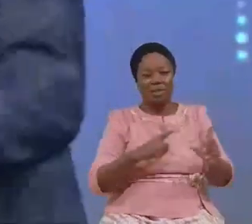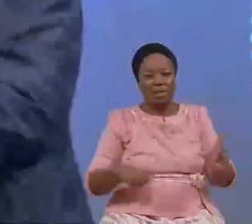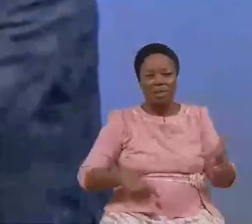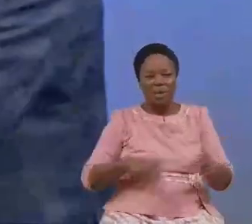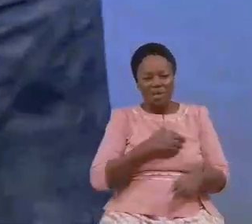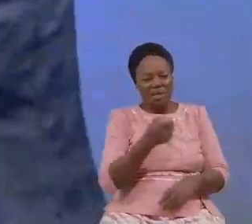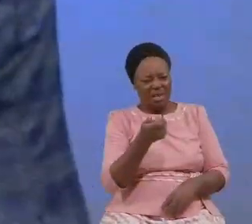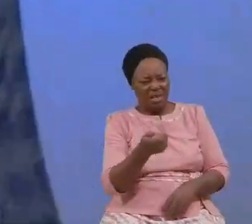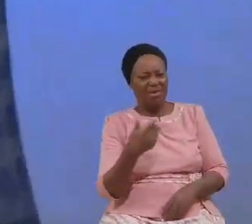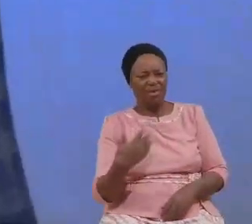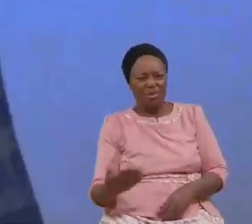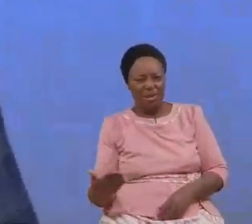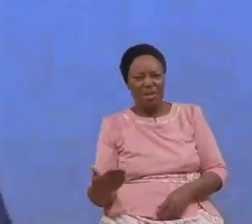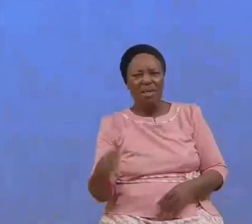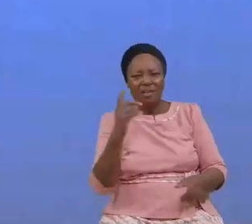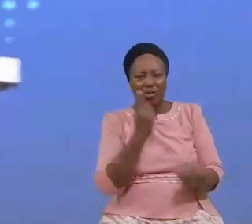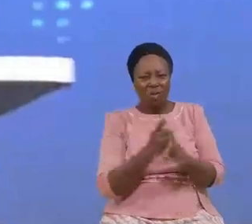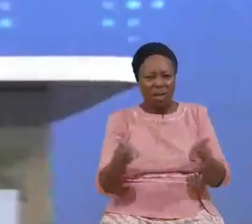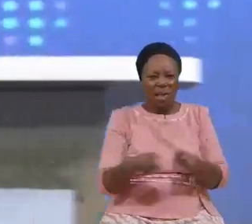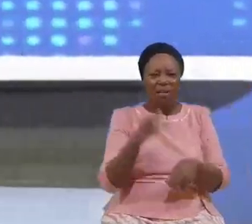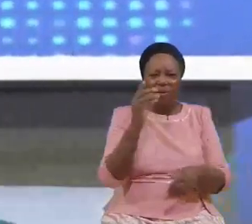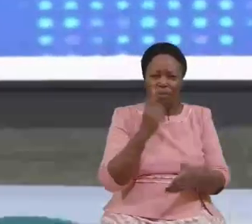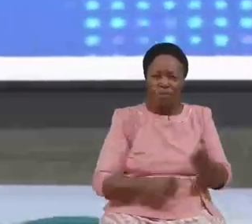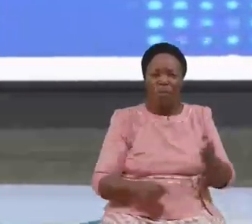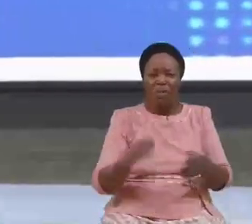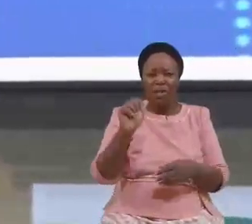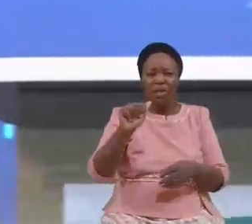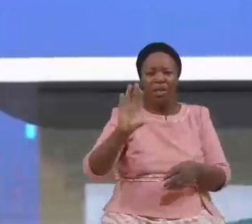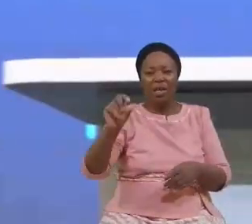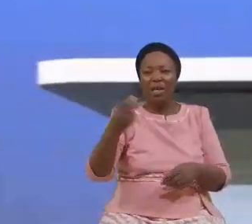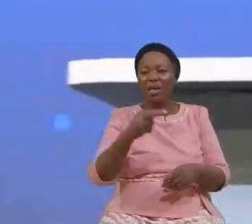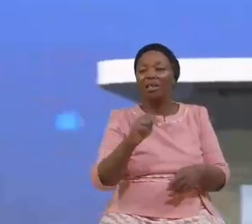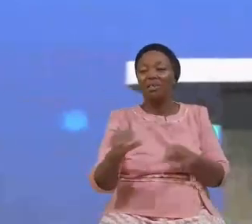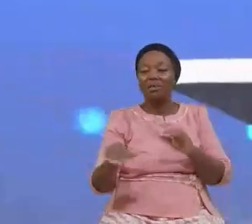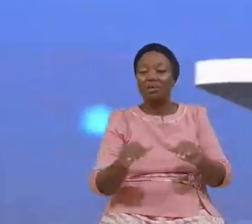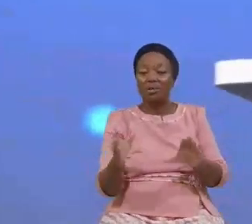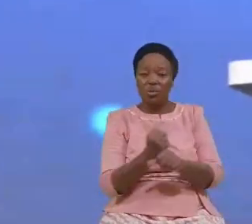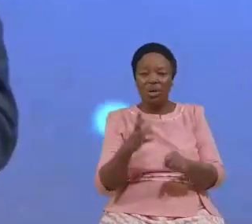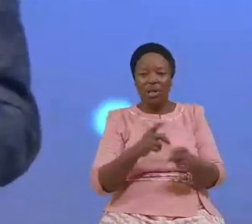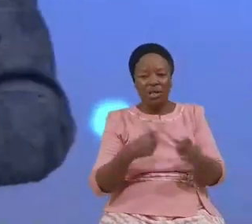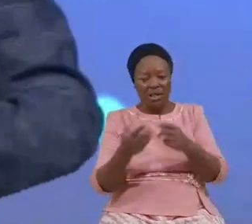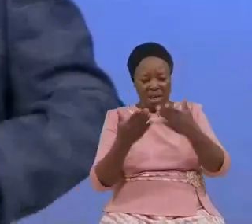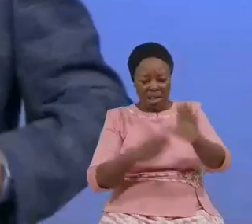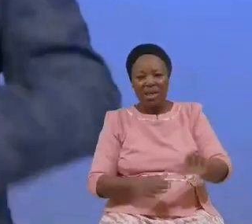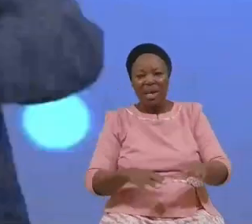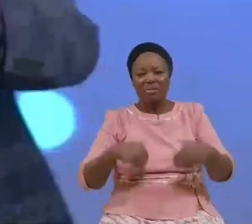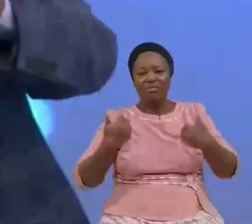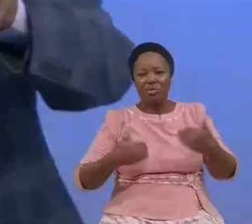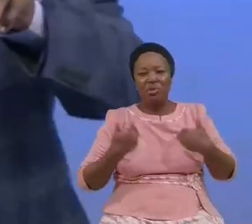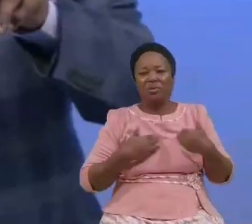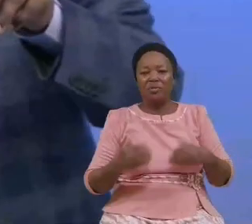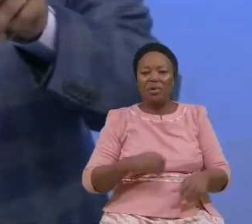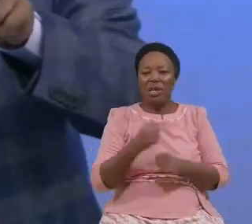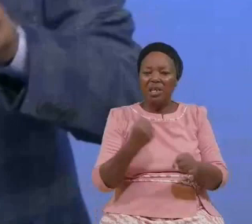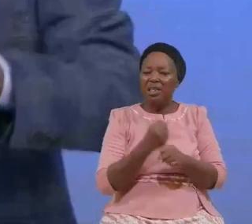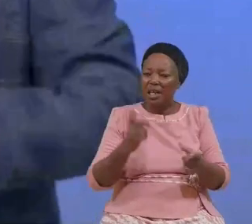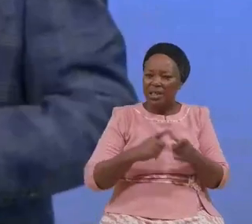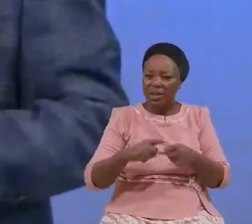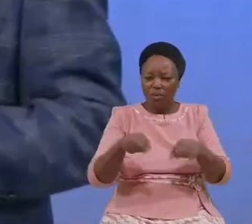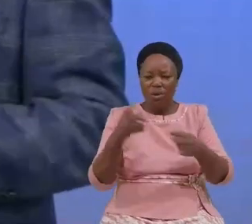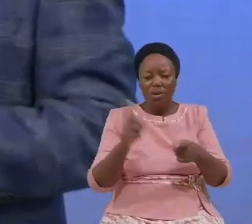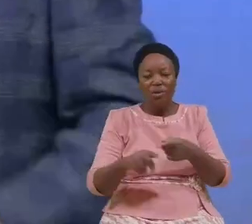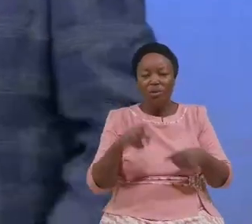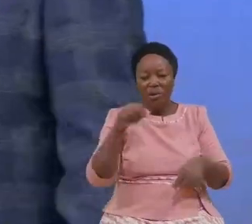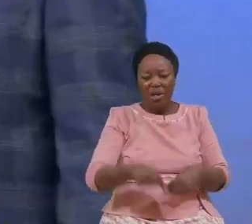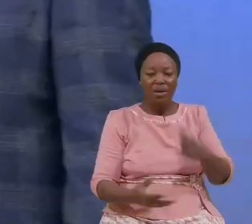petite chose comme ce que Adam a pris dès qu'il est mort prématuré de